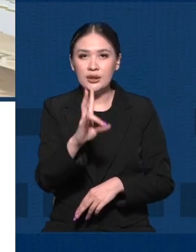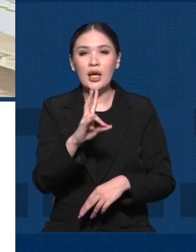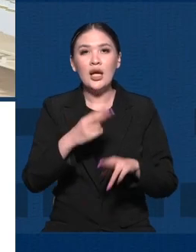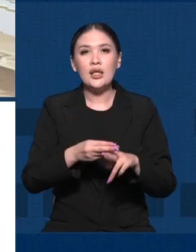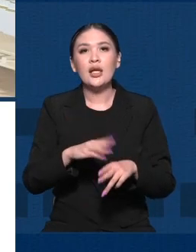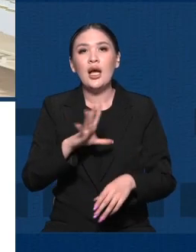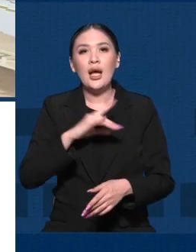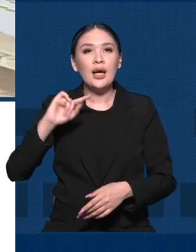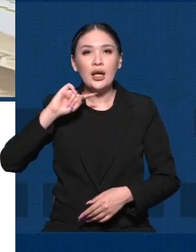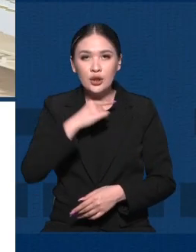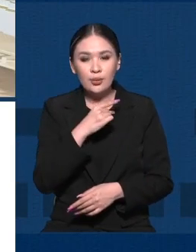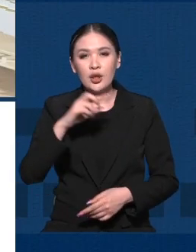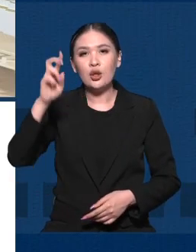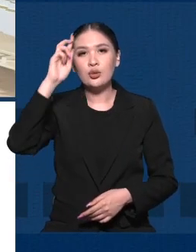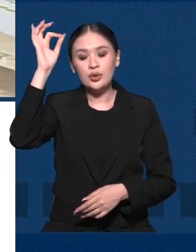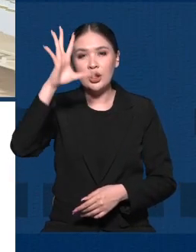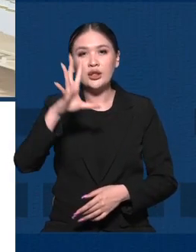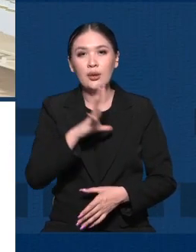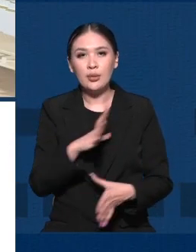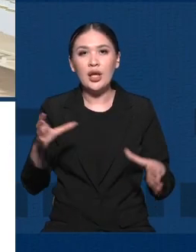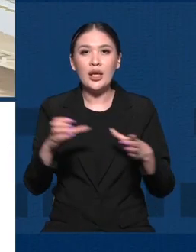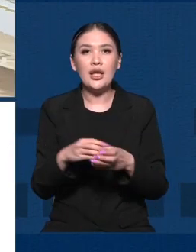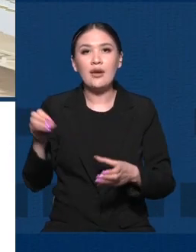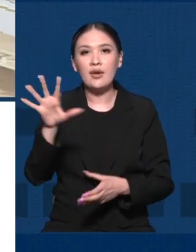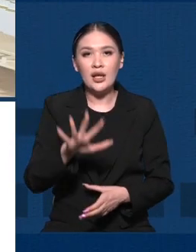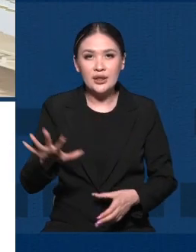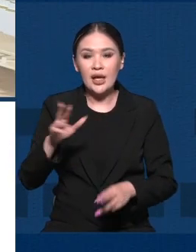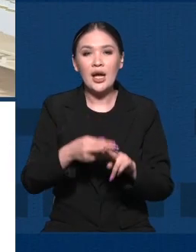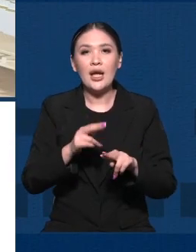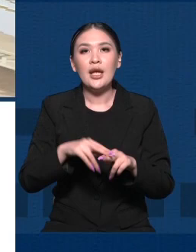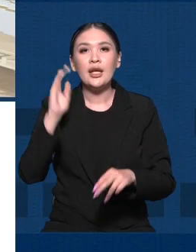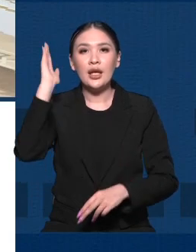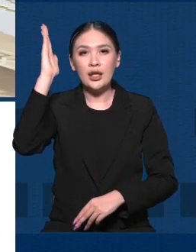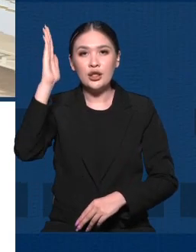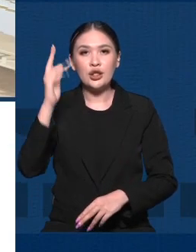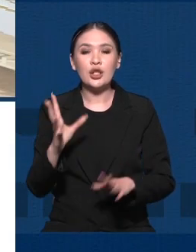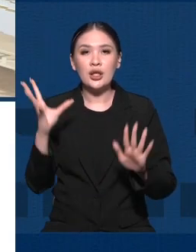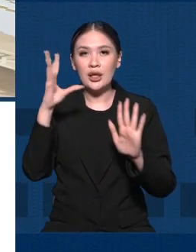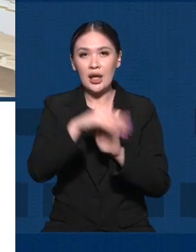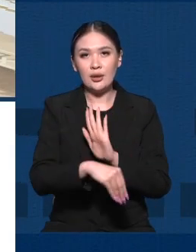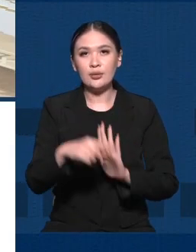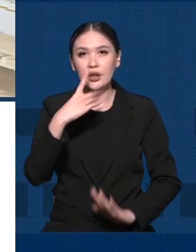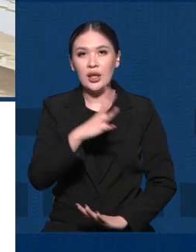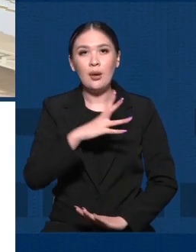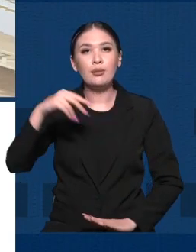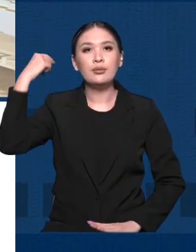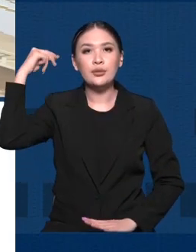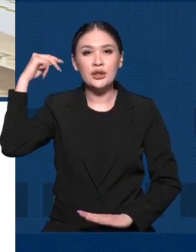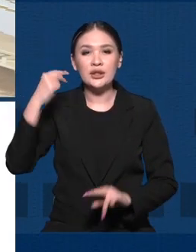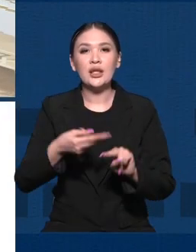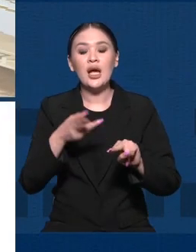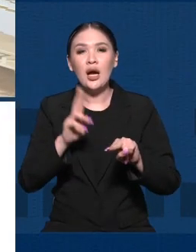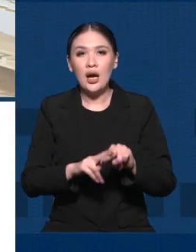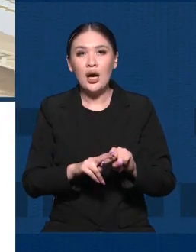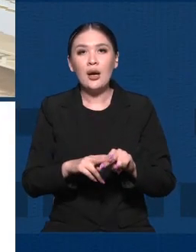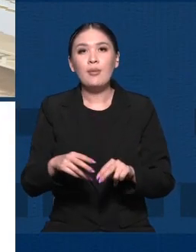сауда-экономикалық, мәдени-гуманитарлық ынтымақтастық, сондай-ақ еуразиялық интеграцияның келешегі жөн деп пікір алмасты. Президент көпжақты ынтымақтастық